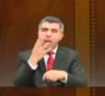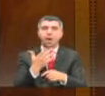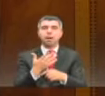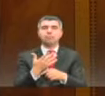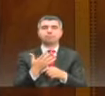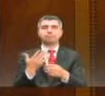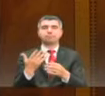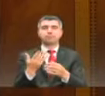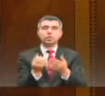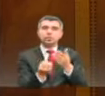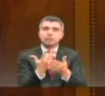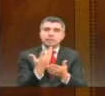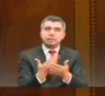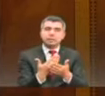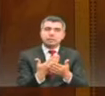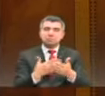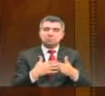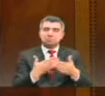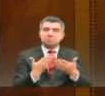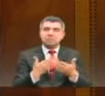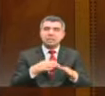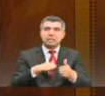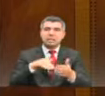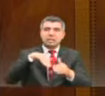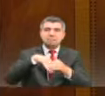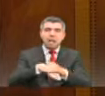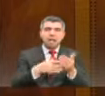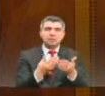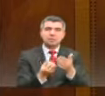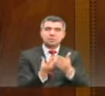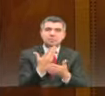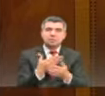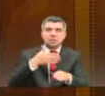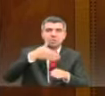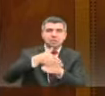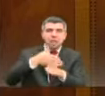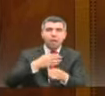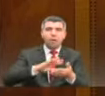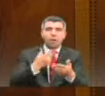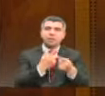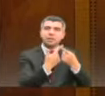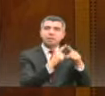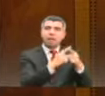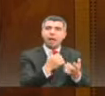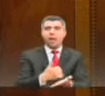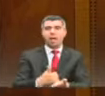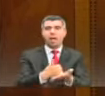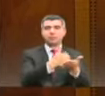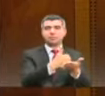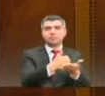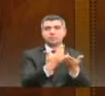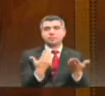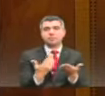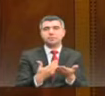المهيكلة والمناطق الحرفية والمركبات المتخصصة في المجال الصناعة التقليدية عبر